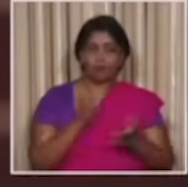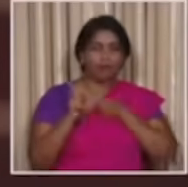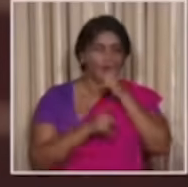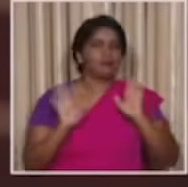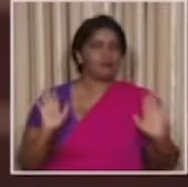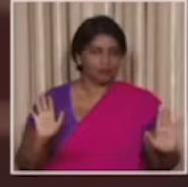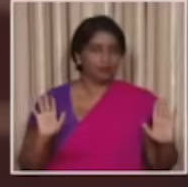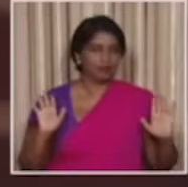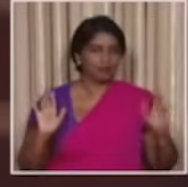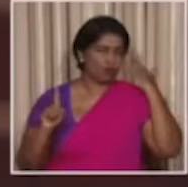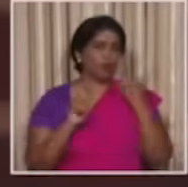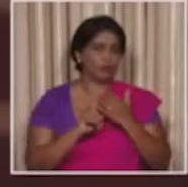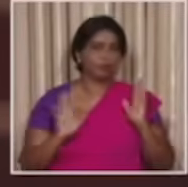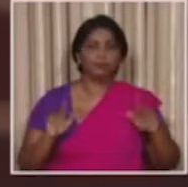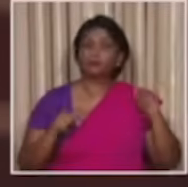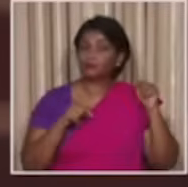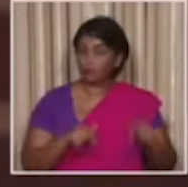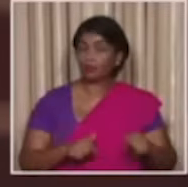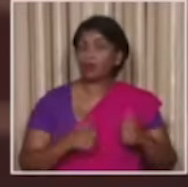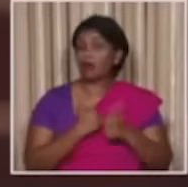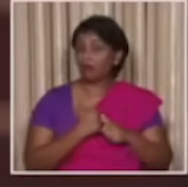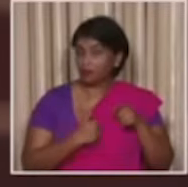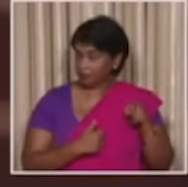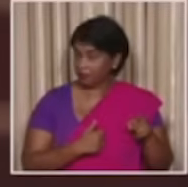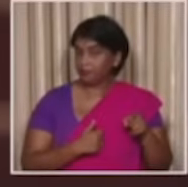කතා වෙච්ච දේවල් පදනම් කරගෙන මේ හදන්නේ.